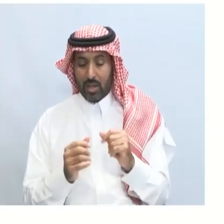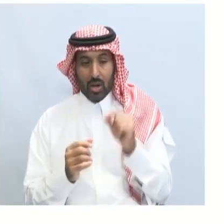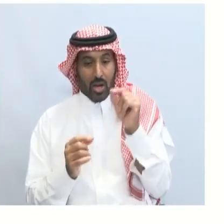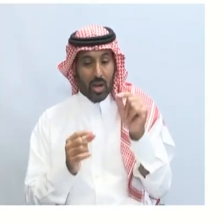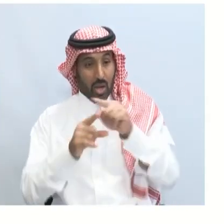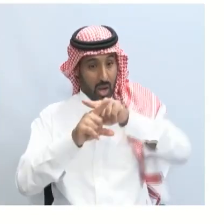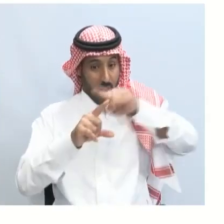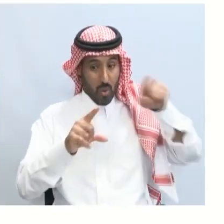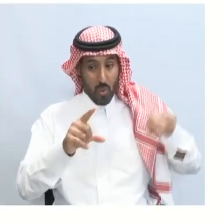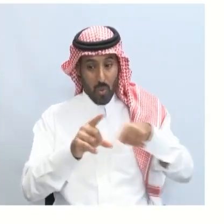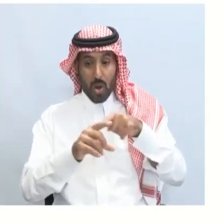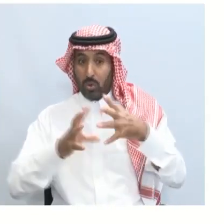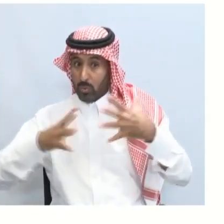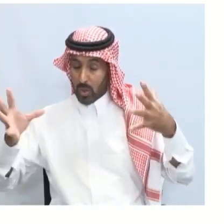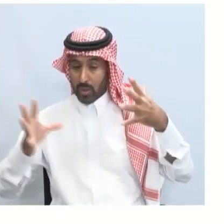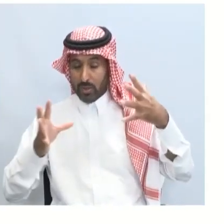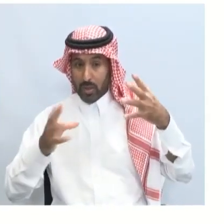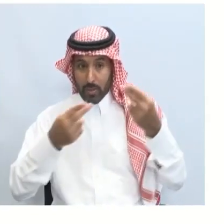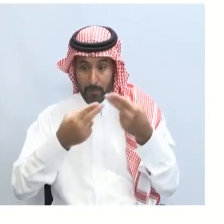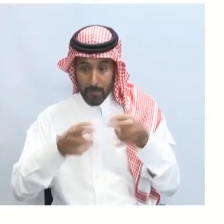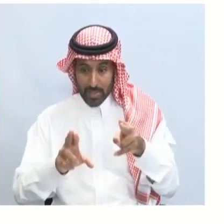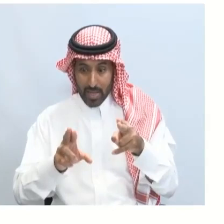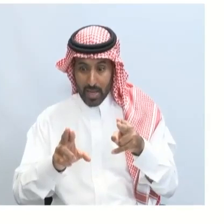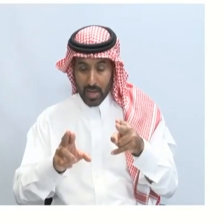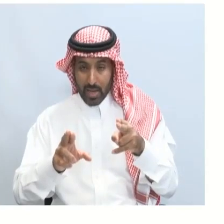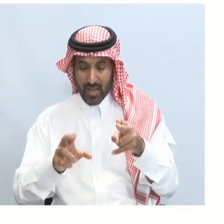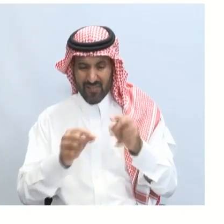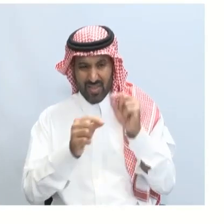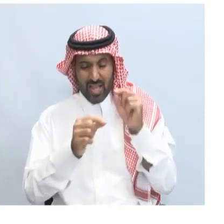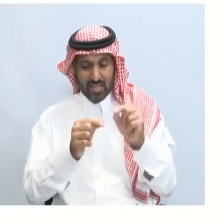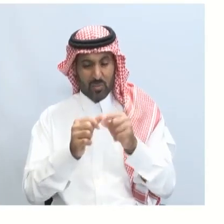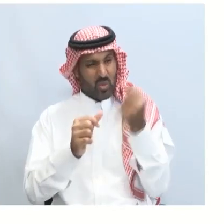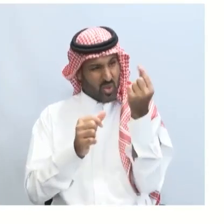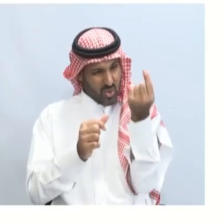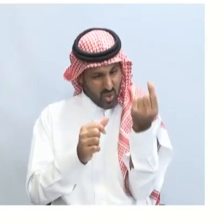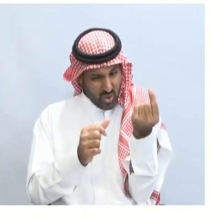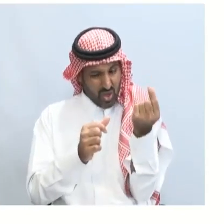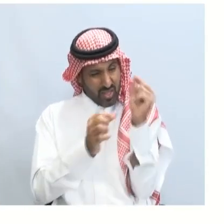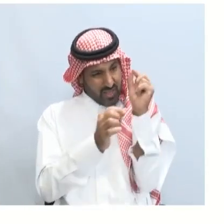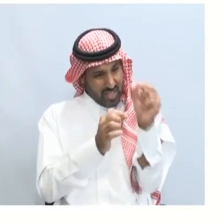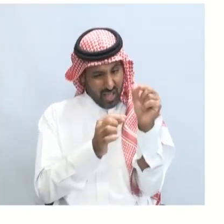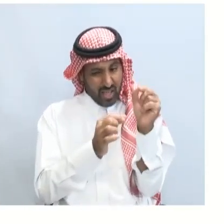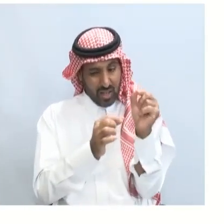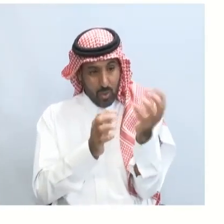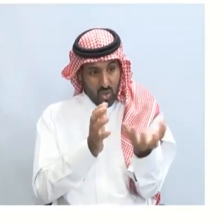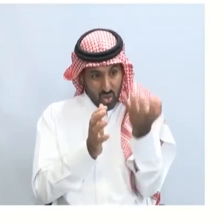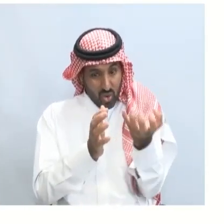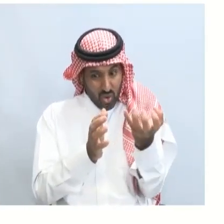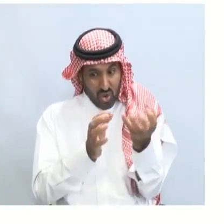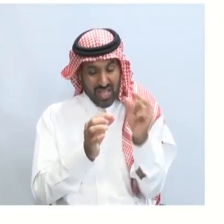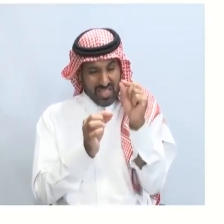الواسع الضخم بدا في الاساس من نقطه صغيره